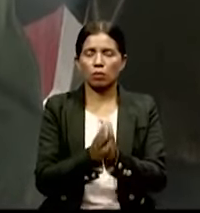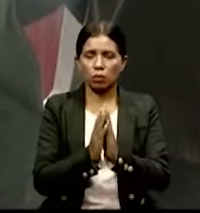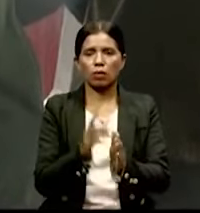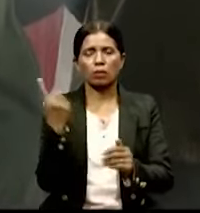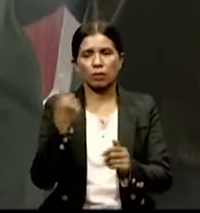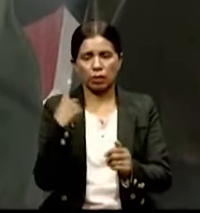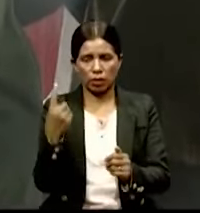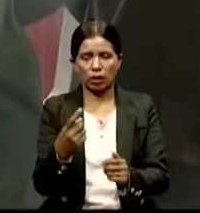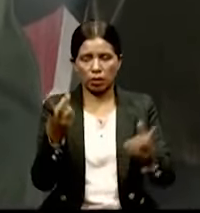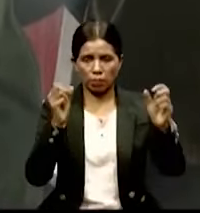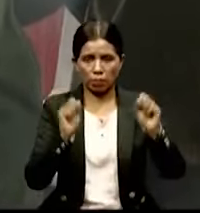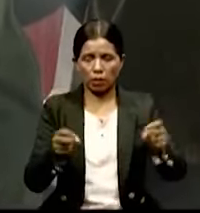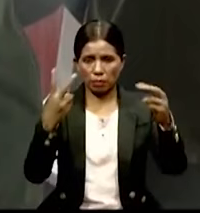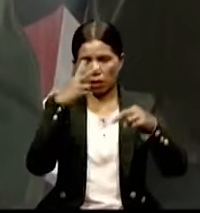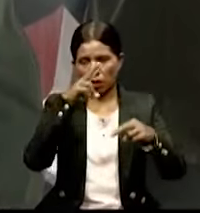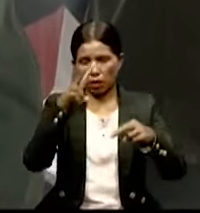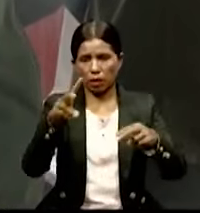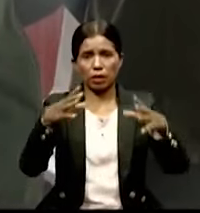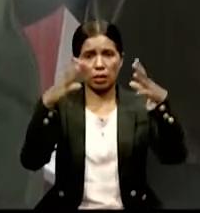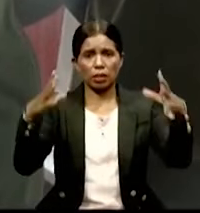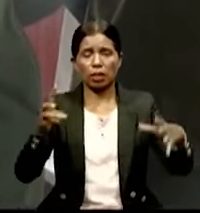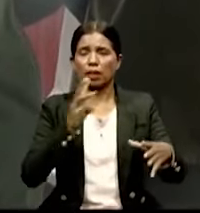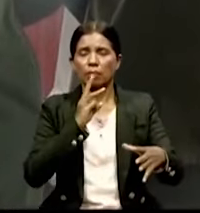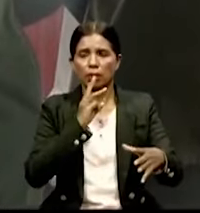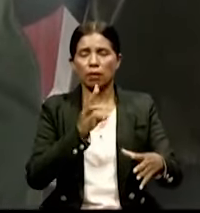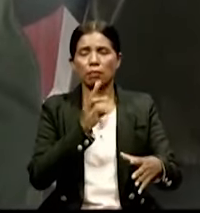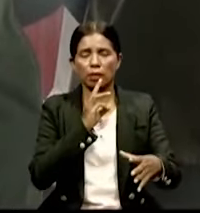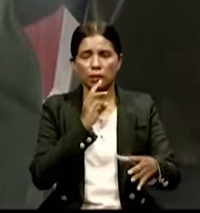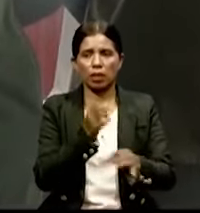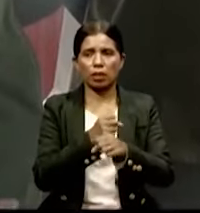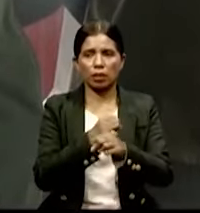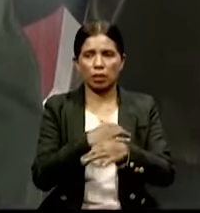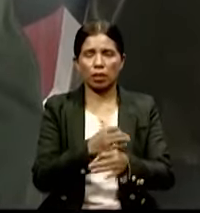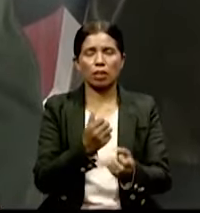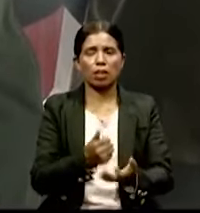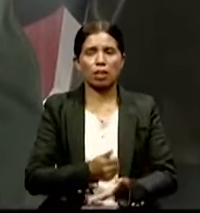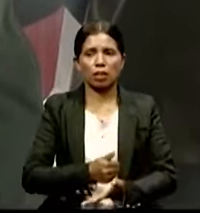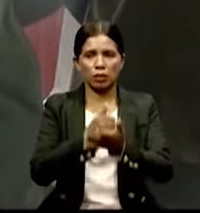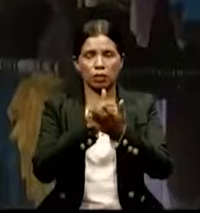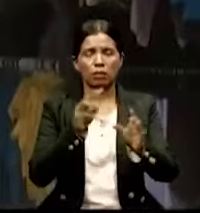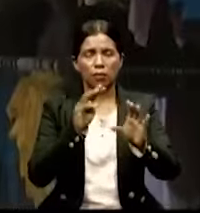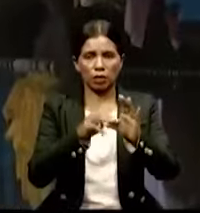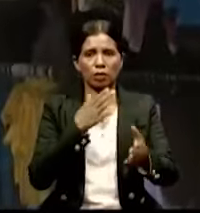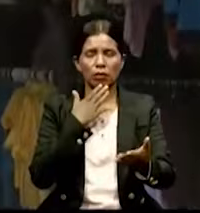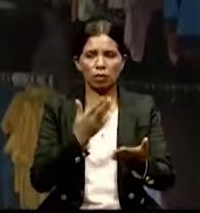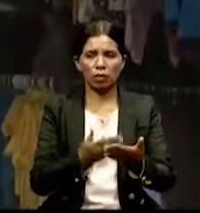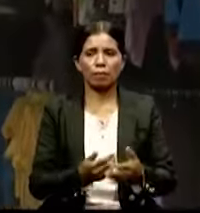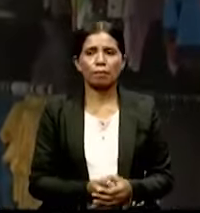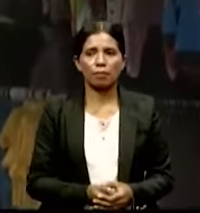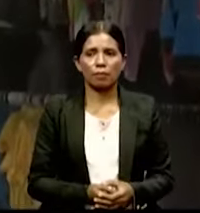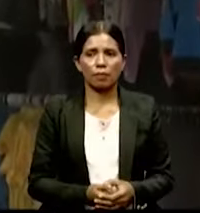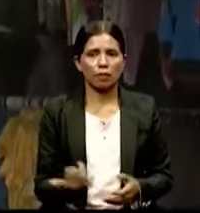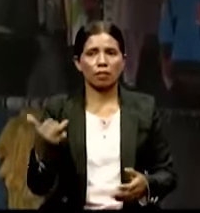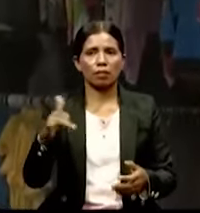para tubele may hare at tutukote bumi na atune bebele funsiona filfale atune fasilidadi ya alifatse bele labio. Pero sira inisiatibo